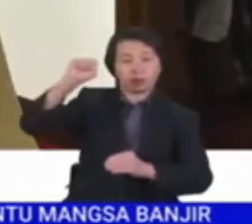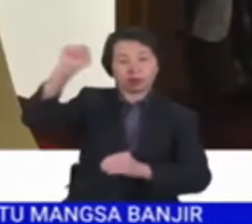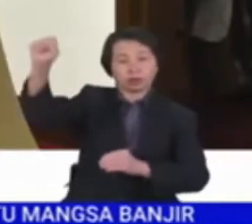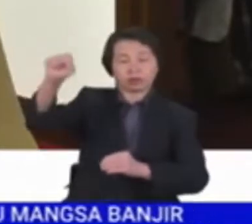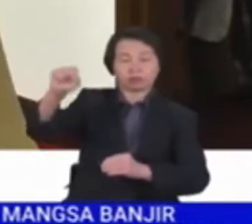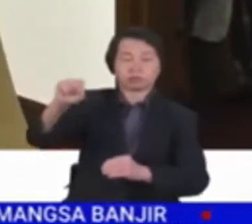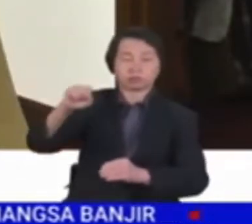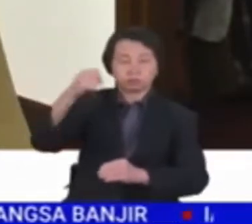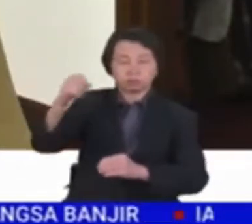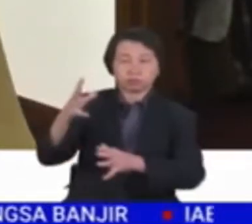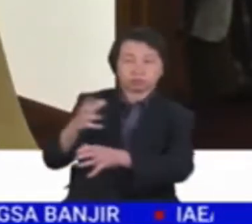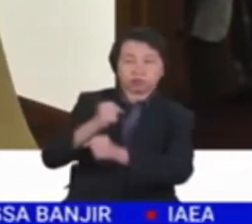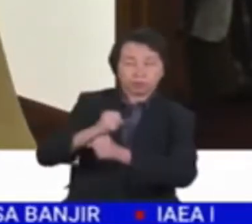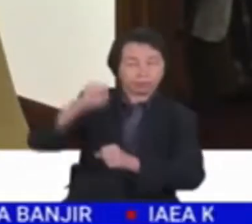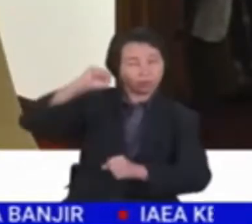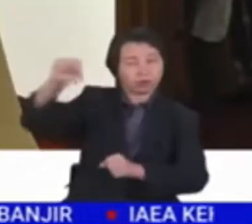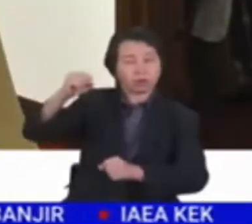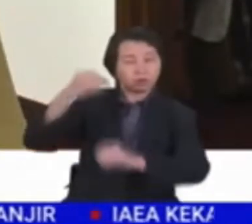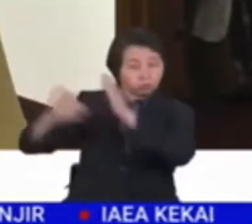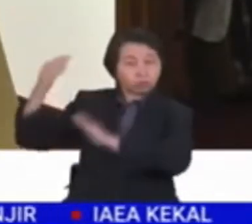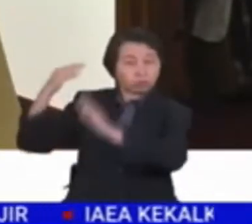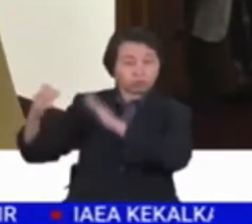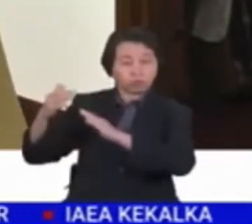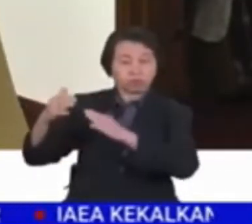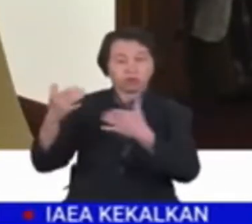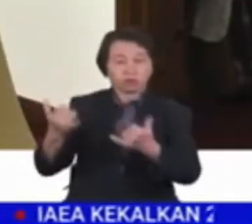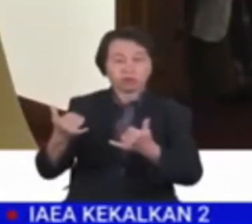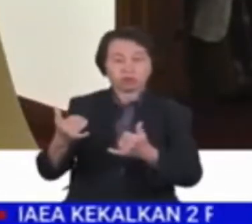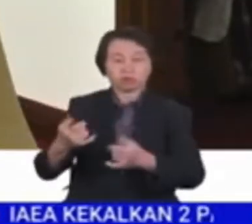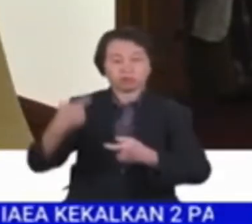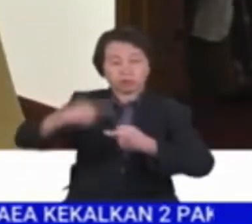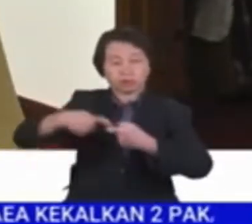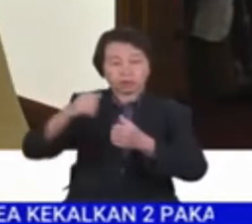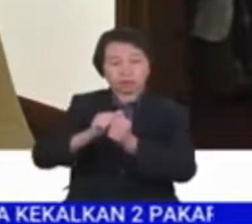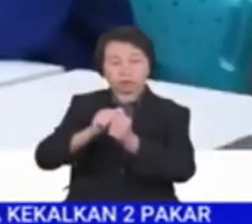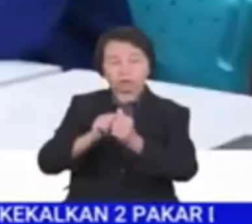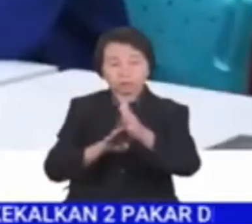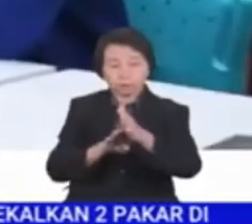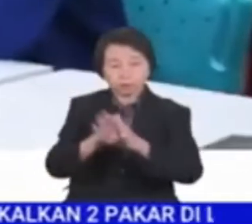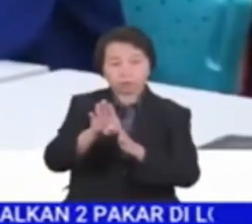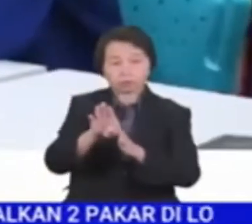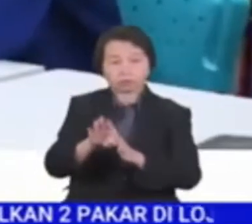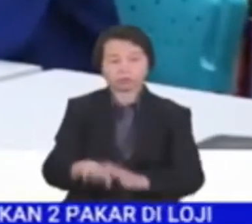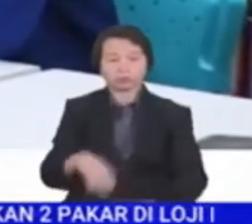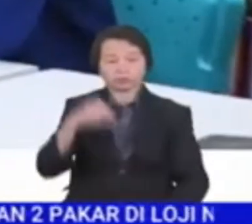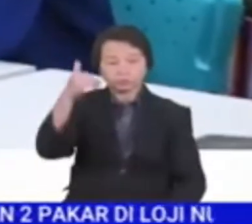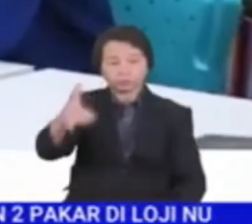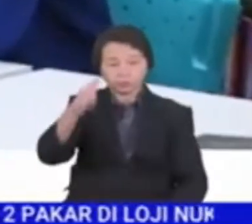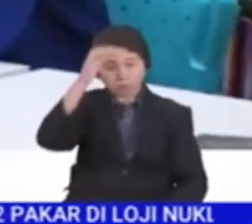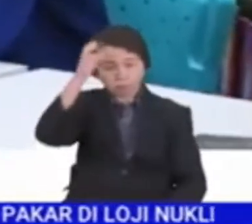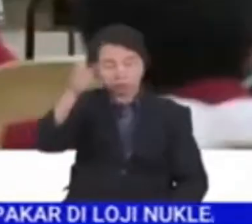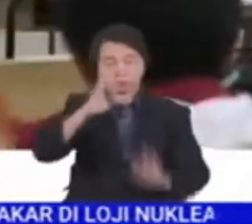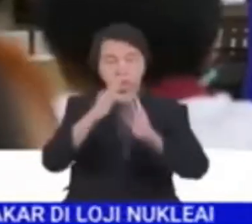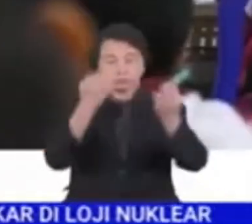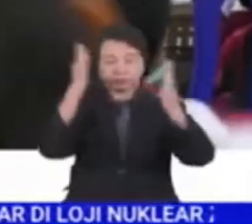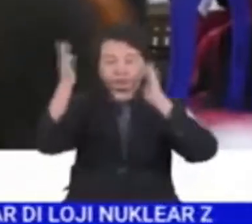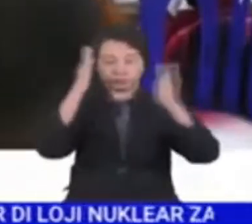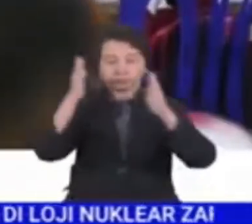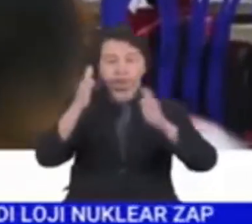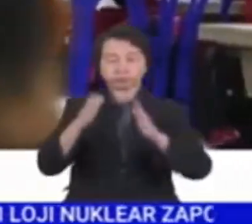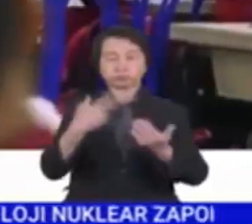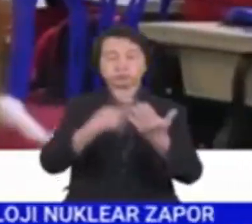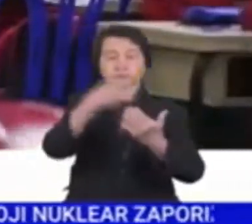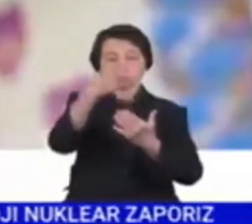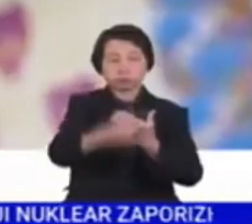berkaitan kemerdekaan, dan kalau yang kemudian ini, ya, yang berkaitan dengan pembangunan. Menjunjung konsep keluarga Malaysia,